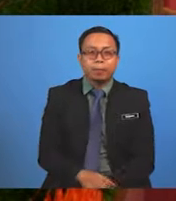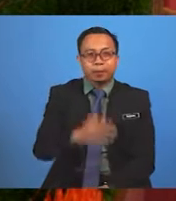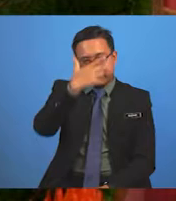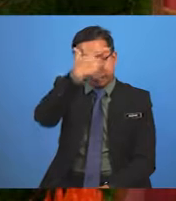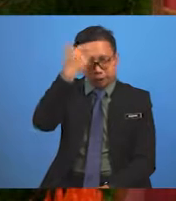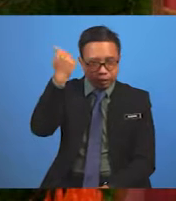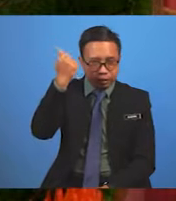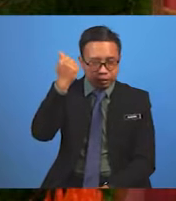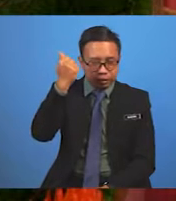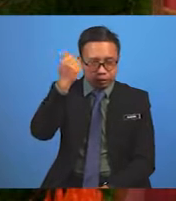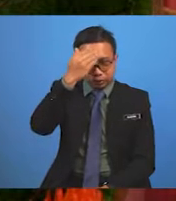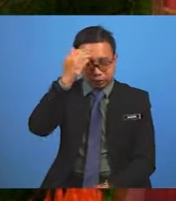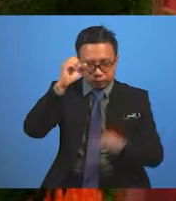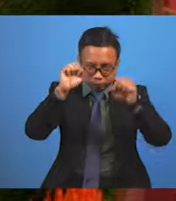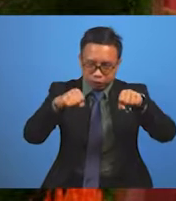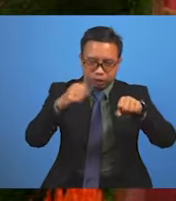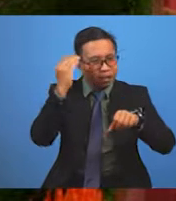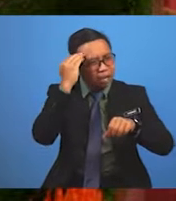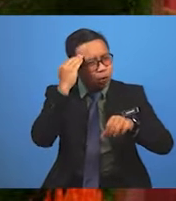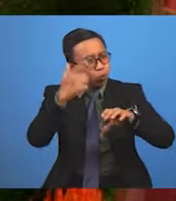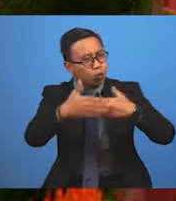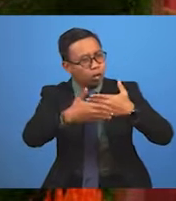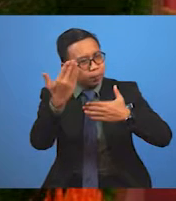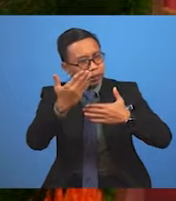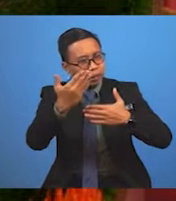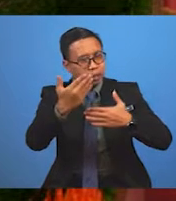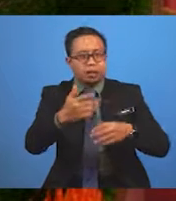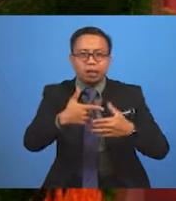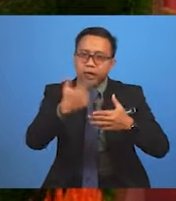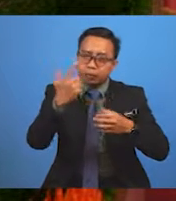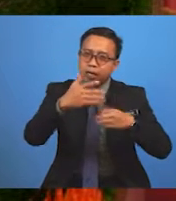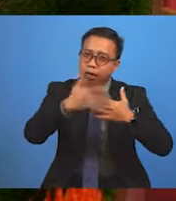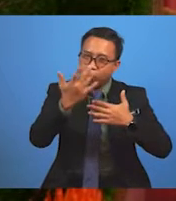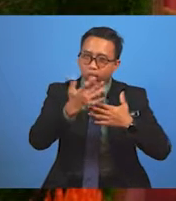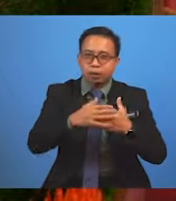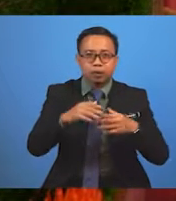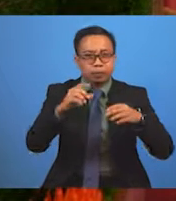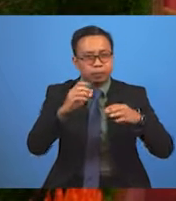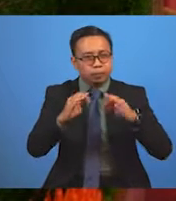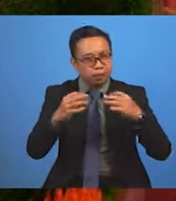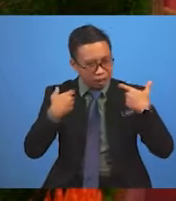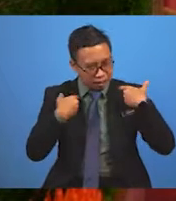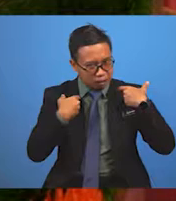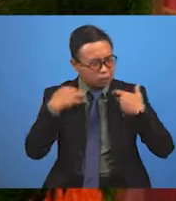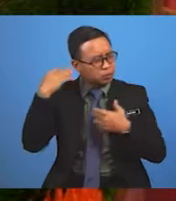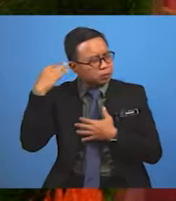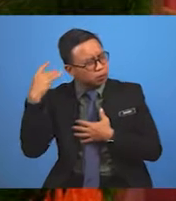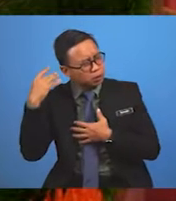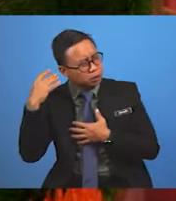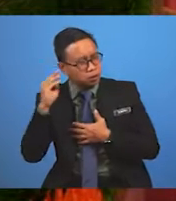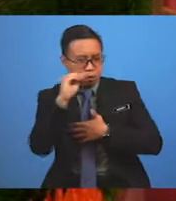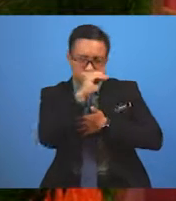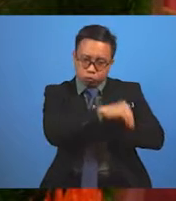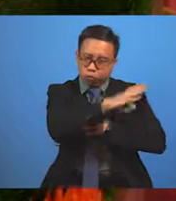Kerana ia dapat mengesan lebih awal dan membuat bising apabila ada kehadiran musuh dan